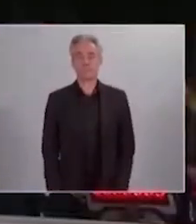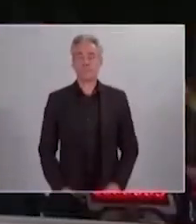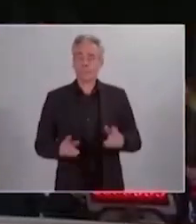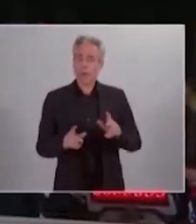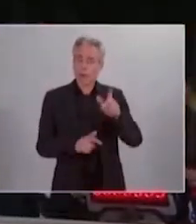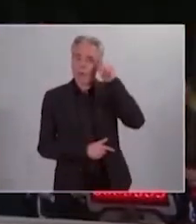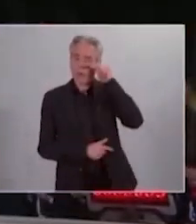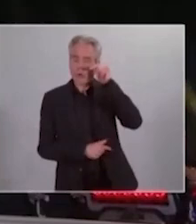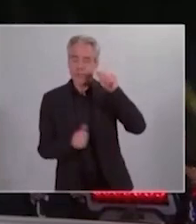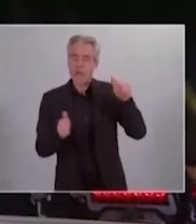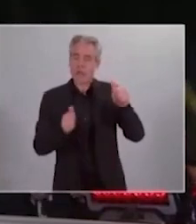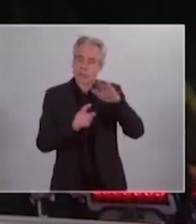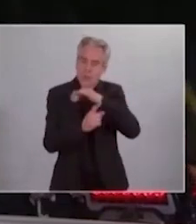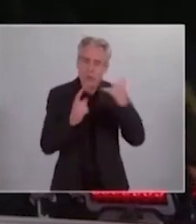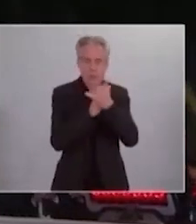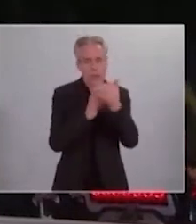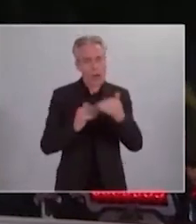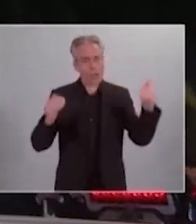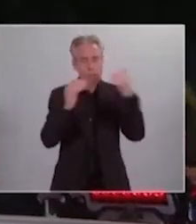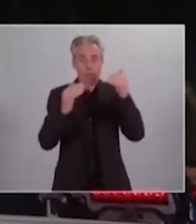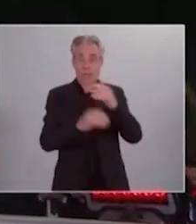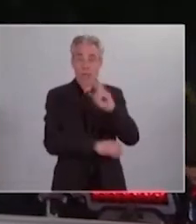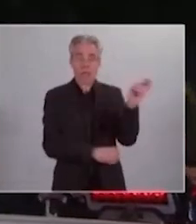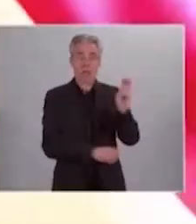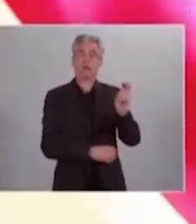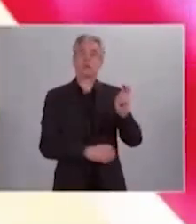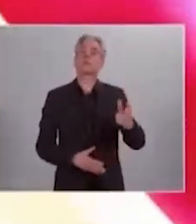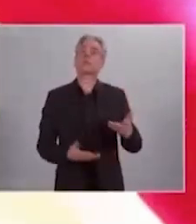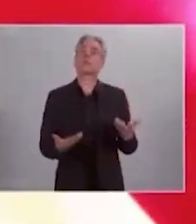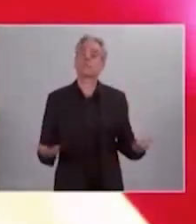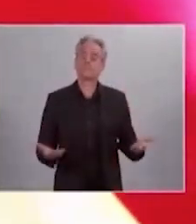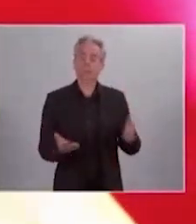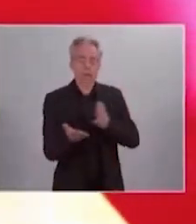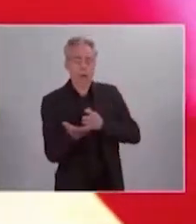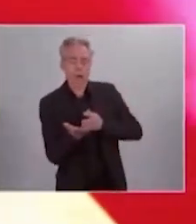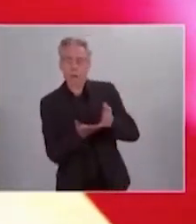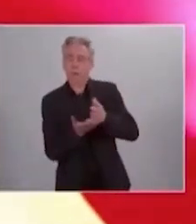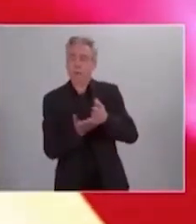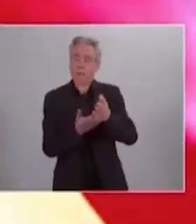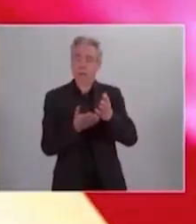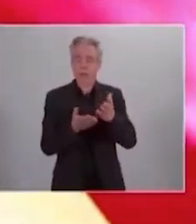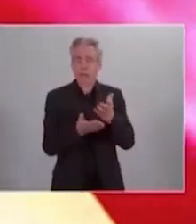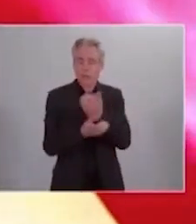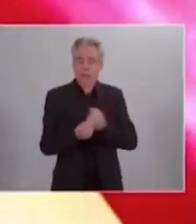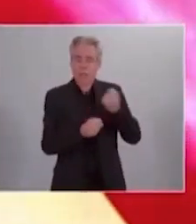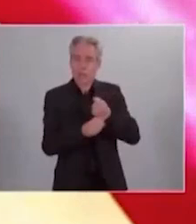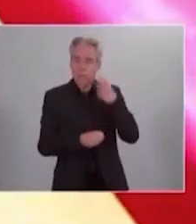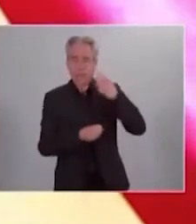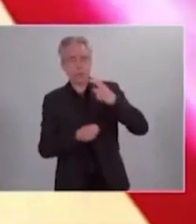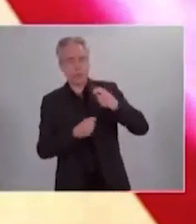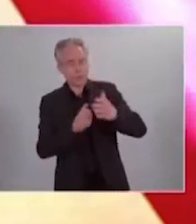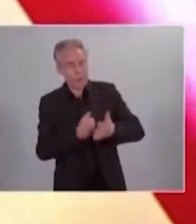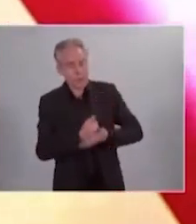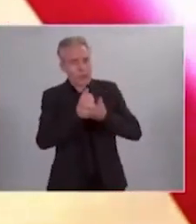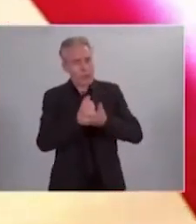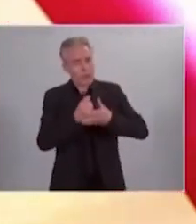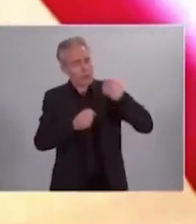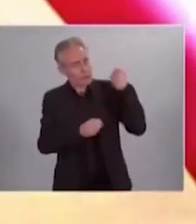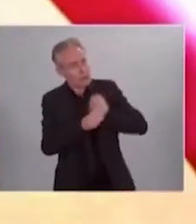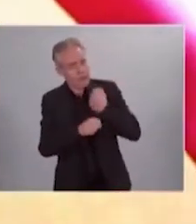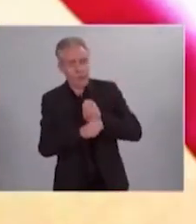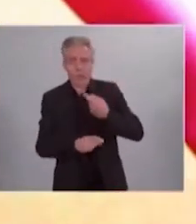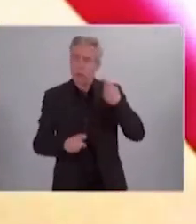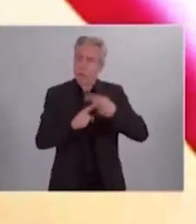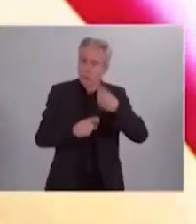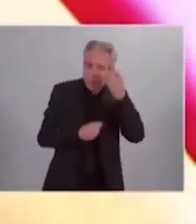จและก็น่าเซอร์ไพรส์พอสมควรถ้ามองจากไทม์ไลน์ประวัติศาสตร์ในระยะยาวค่ะอย่างไรก็ดีค่ะเมื่อดูคู่แข่งแล้วจริงๆก็